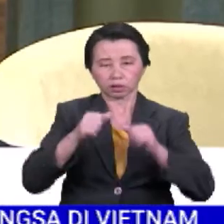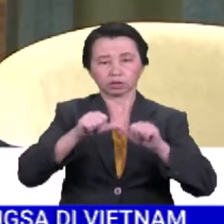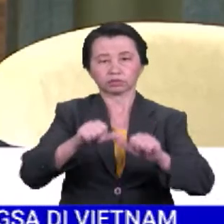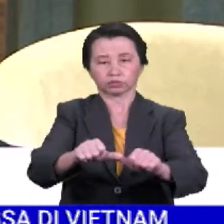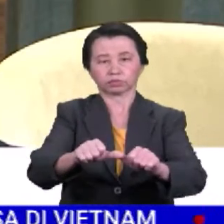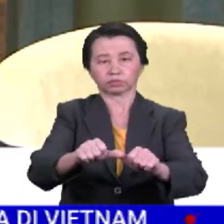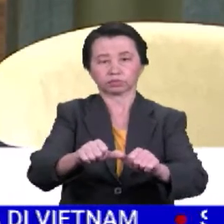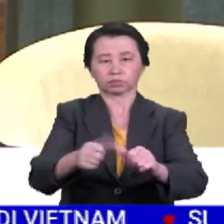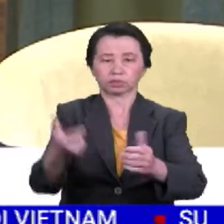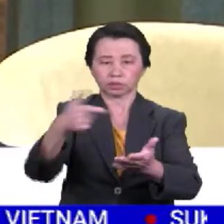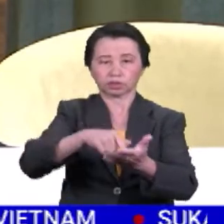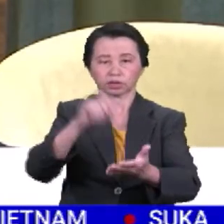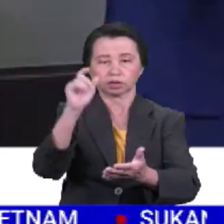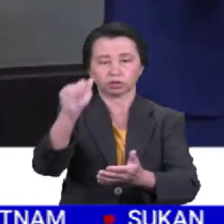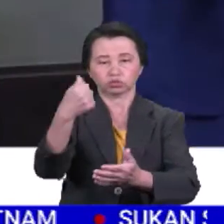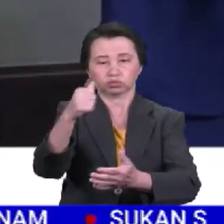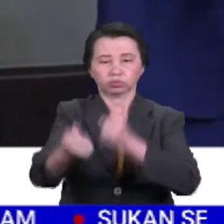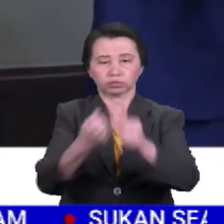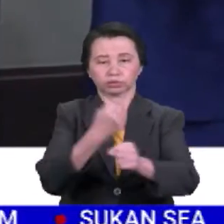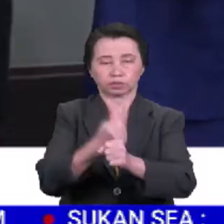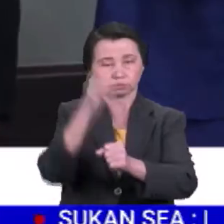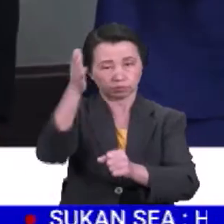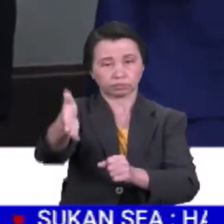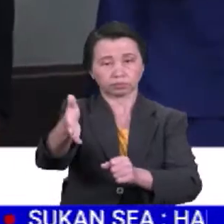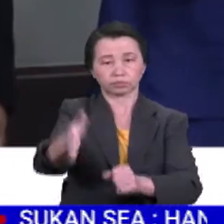pledge selama 10 tahun yang ke depan.